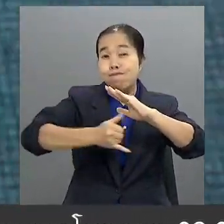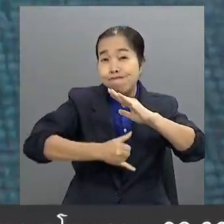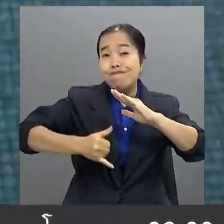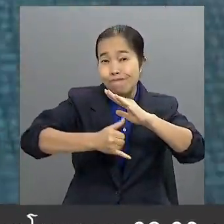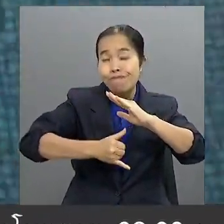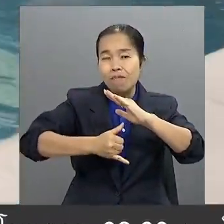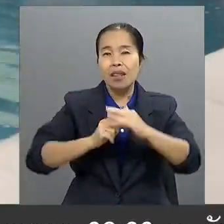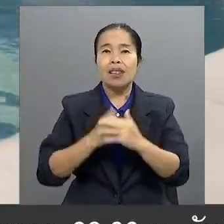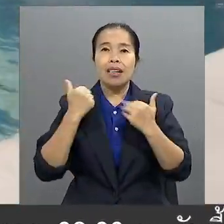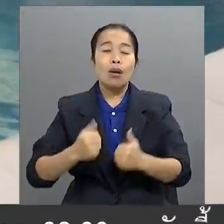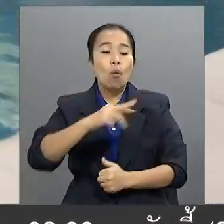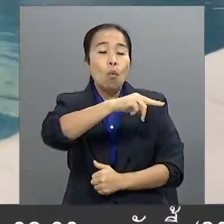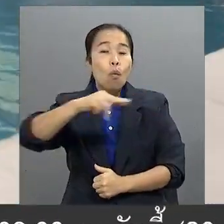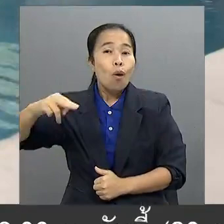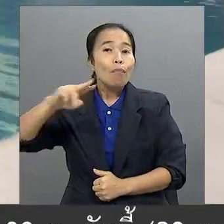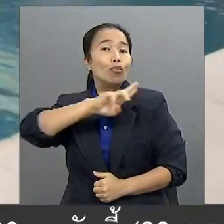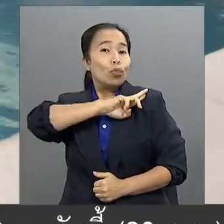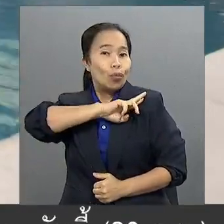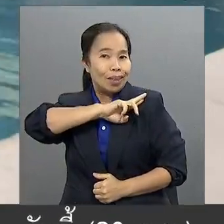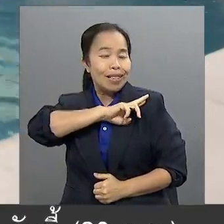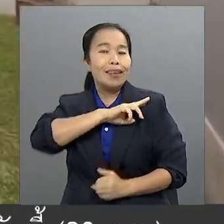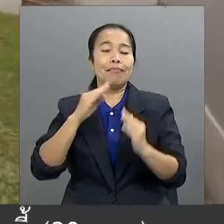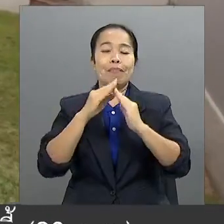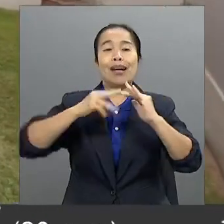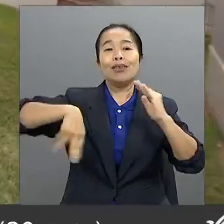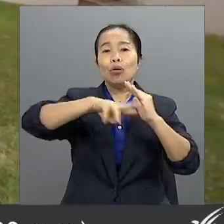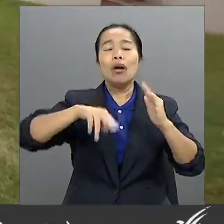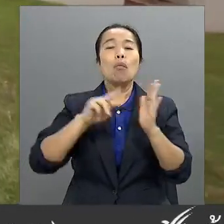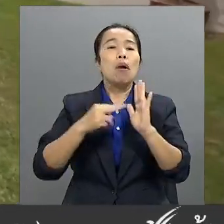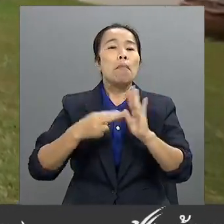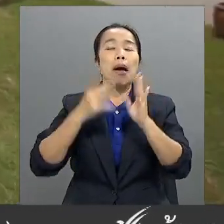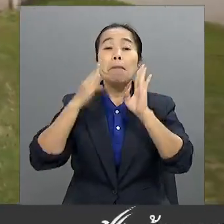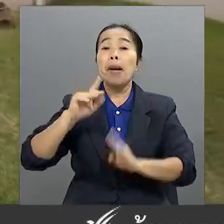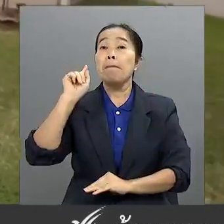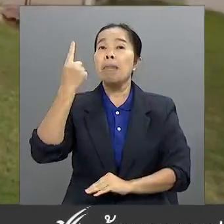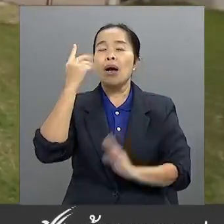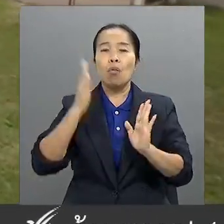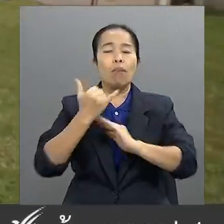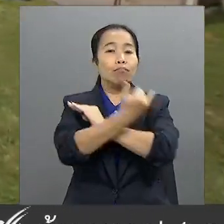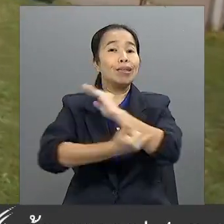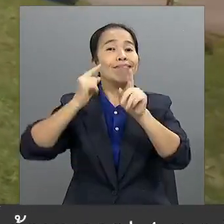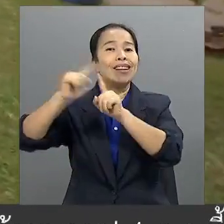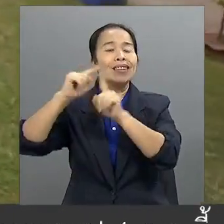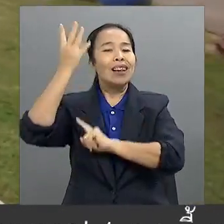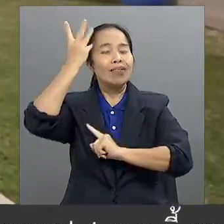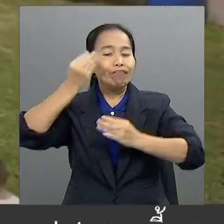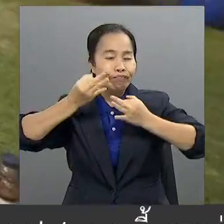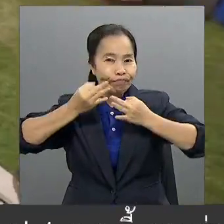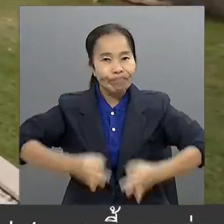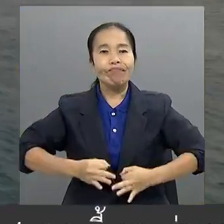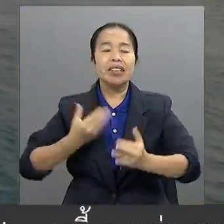ายน้ำมีพื้นที่ส่วนตัวในบ้านก็กลายเป็นปัจจัยใหม่ที่ทำให้ชาวต่างชาติจำนวนมากเขาตัดสินใจเลือกซื้อบ้านประเภทนี้ค่